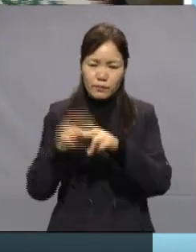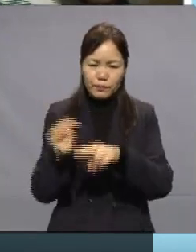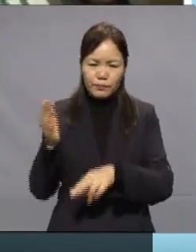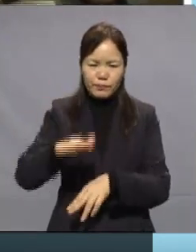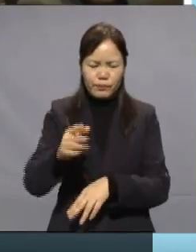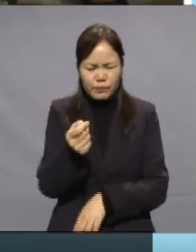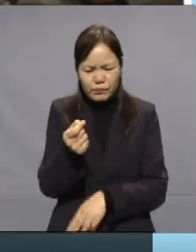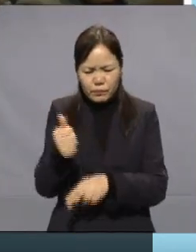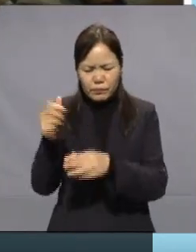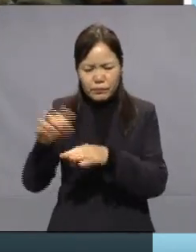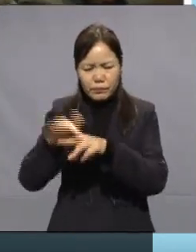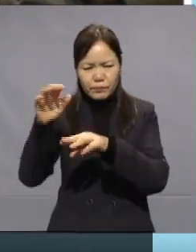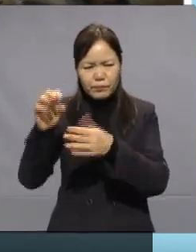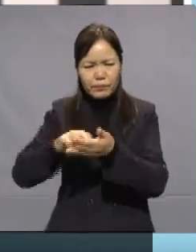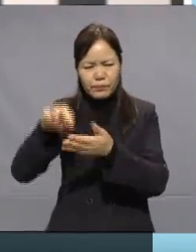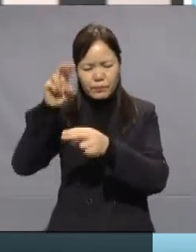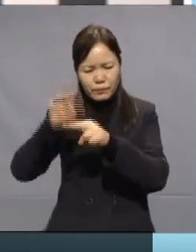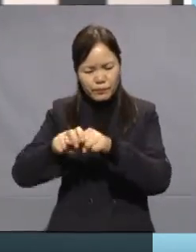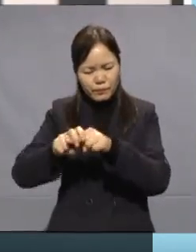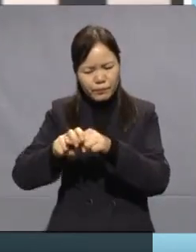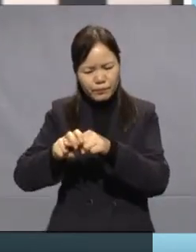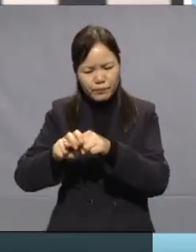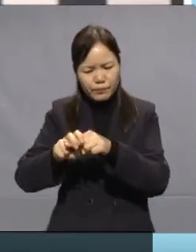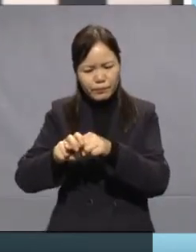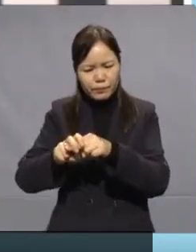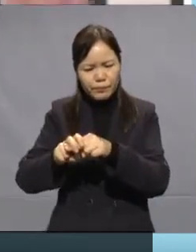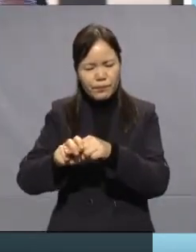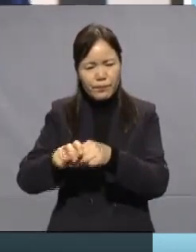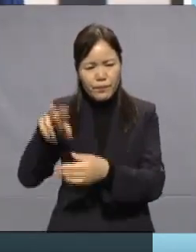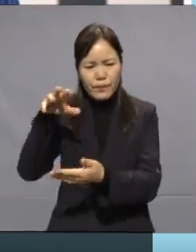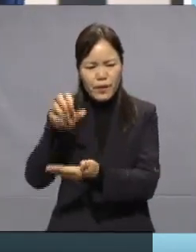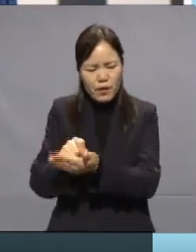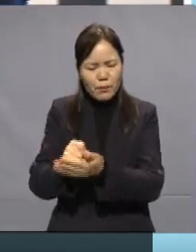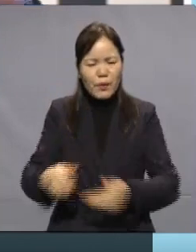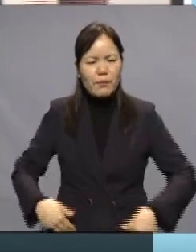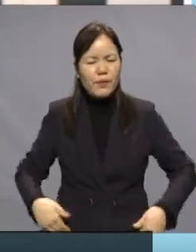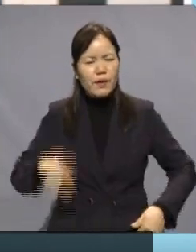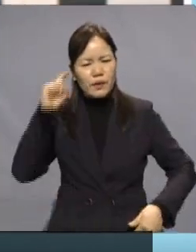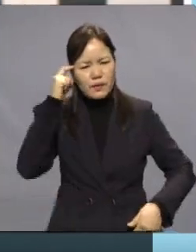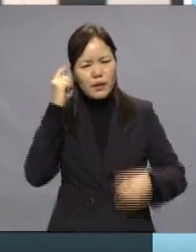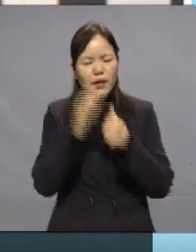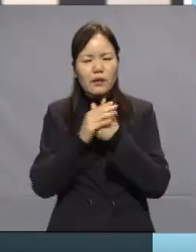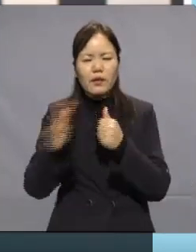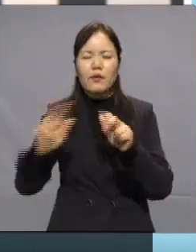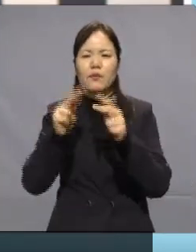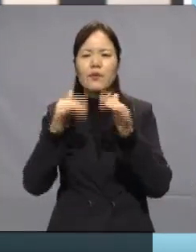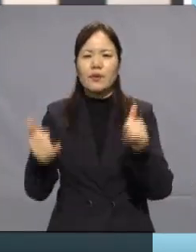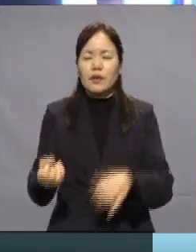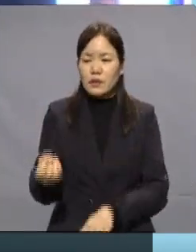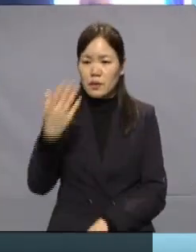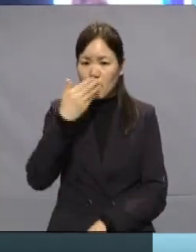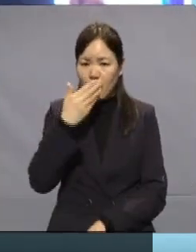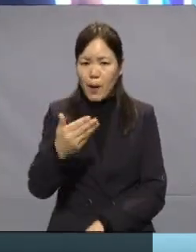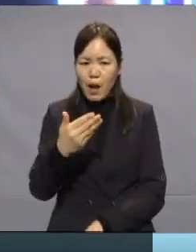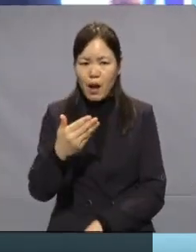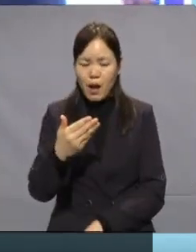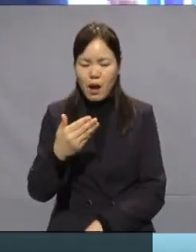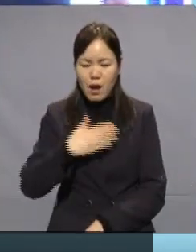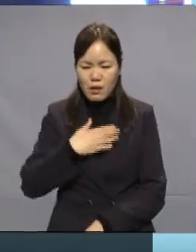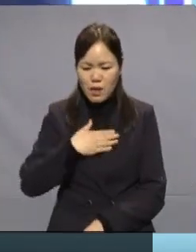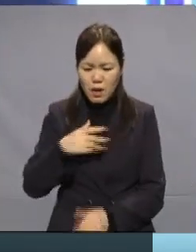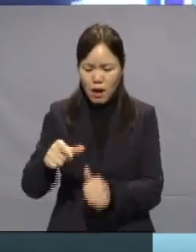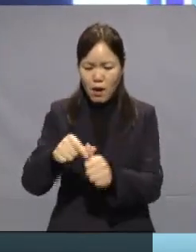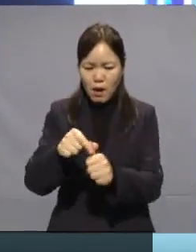상황을 극복해야 한다고 하는 강박감이 굉장히 강한 상태이기 때문에 본인이 승리할 수 있는 후보 혹은 아니면 본인이 점지한